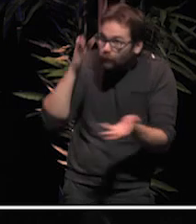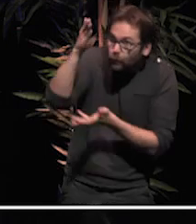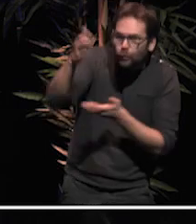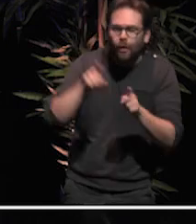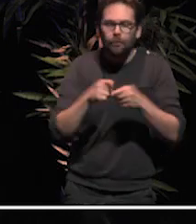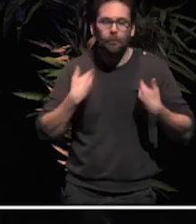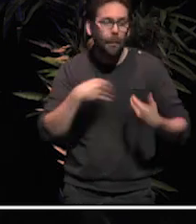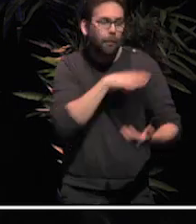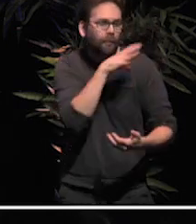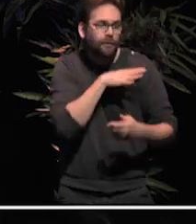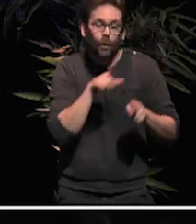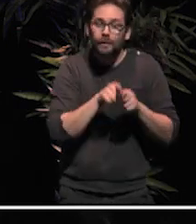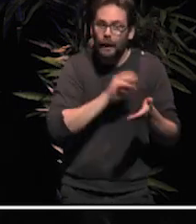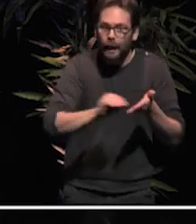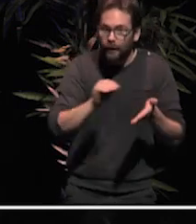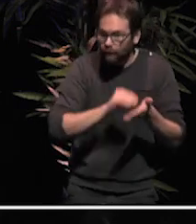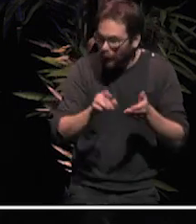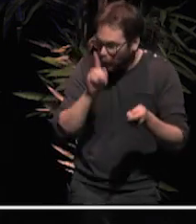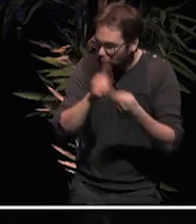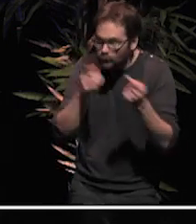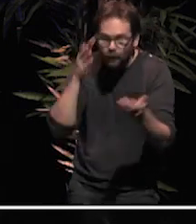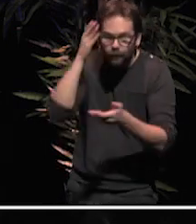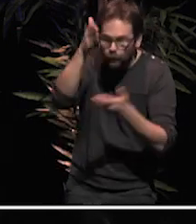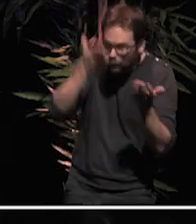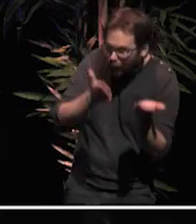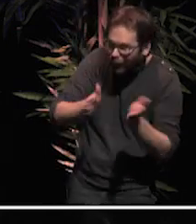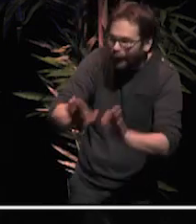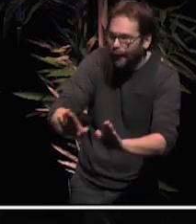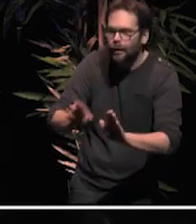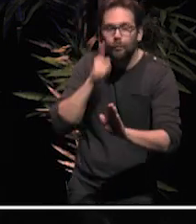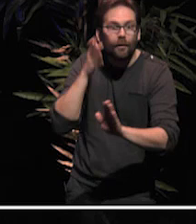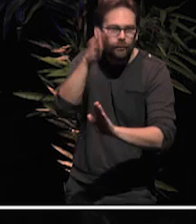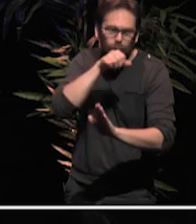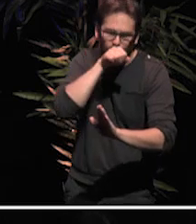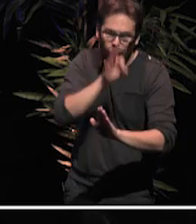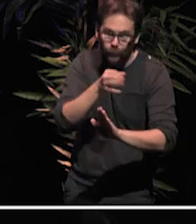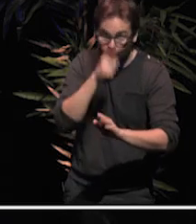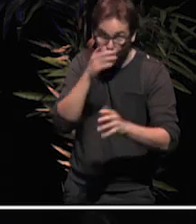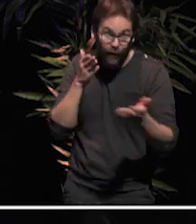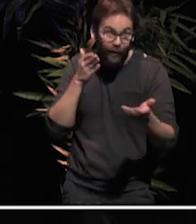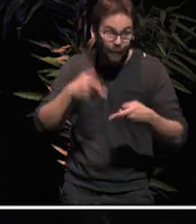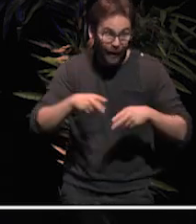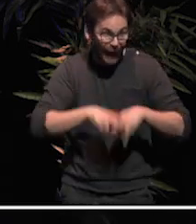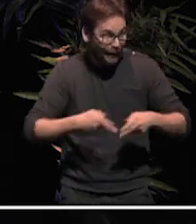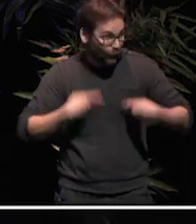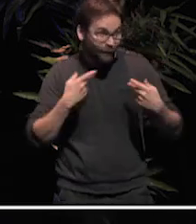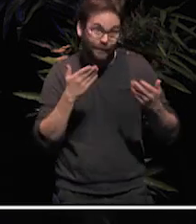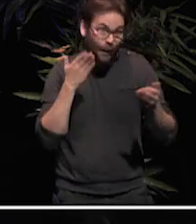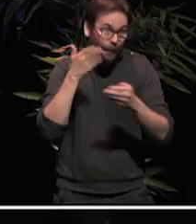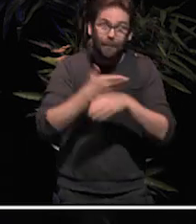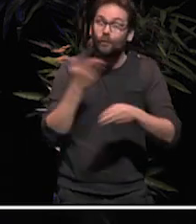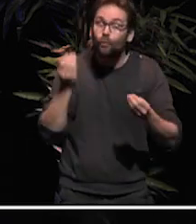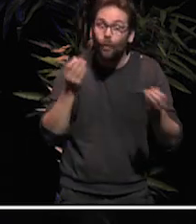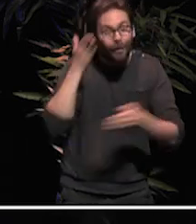prof et d'écrivain, de prospectiviste. Parce que le futur me passionne, parce que c'est là où je vais passer le reste de ma vie, comme disait Woody